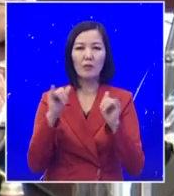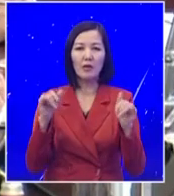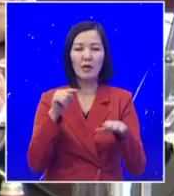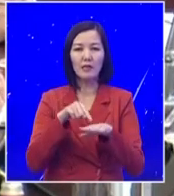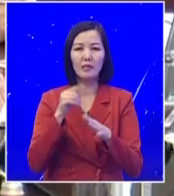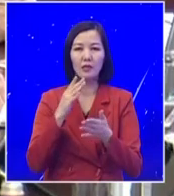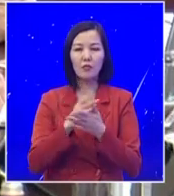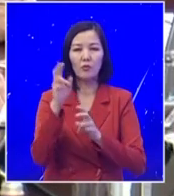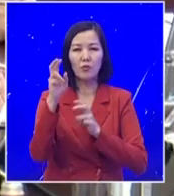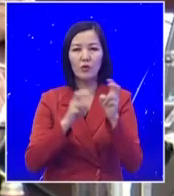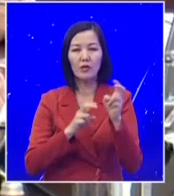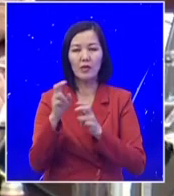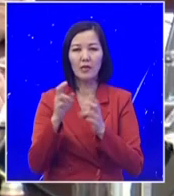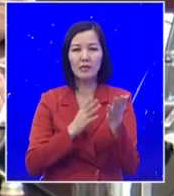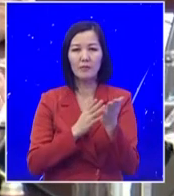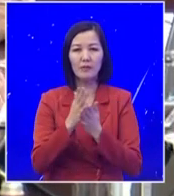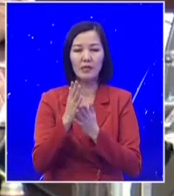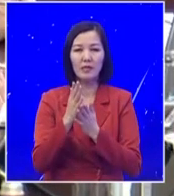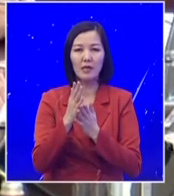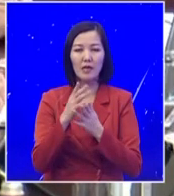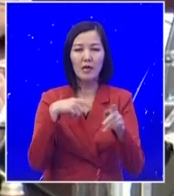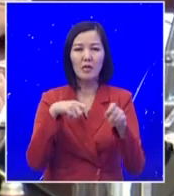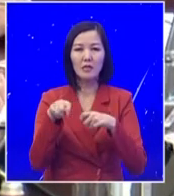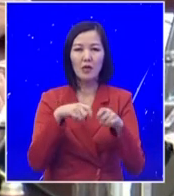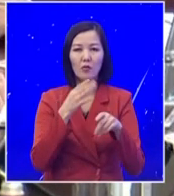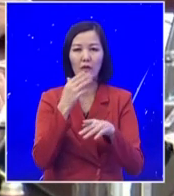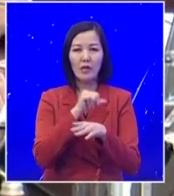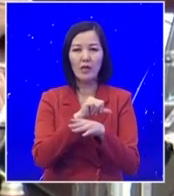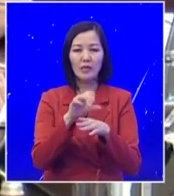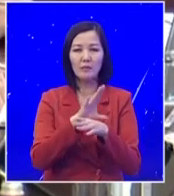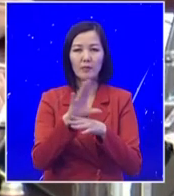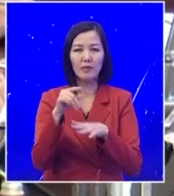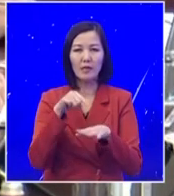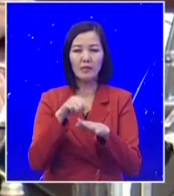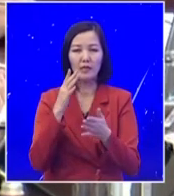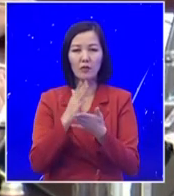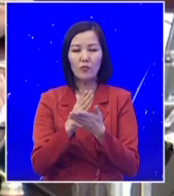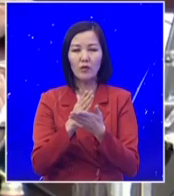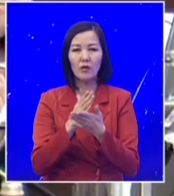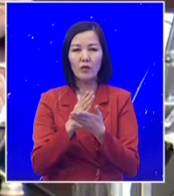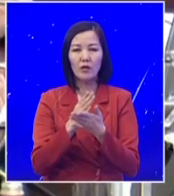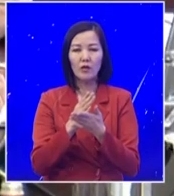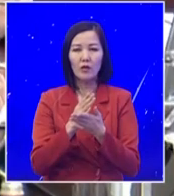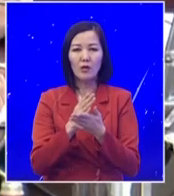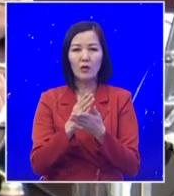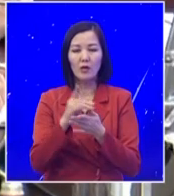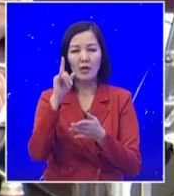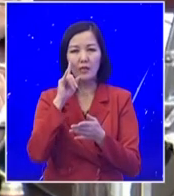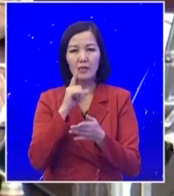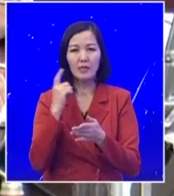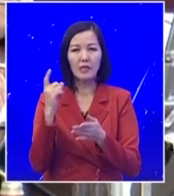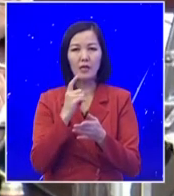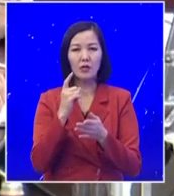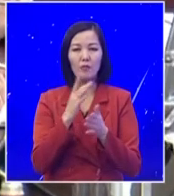бұл өнеркәсіп саласына, транзитке және саудаға экспорт теріс әсер етуде. Осы ретте Қазақстан экономикасының